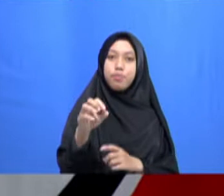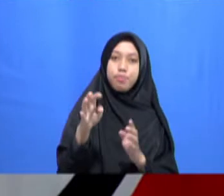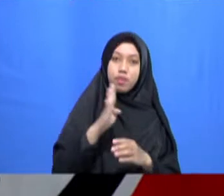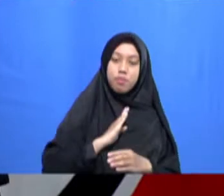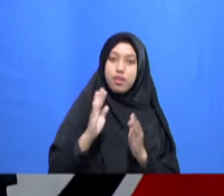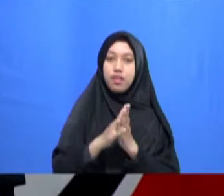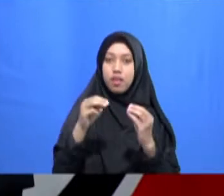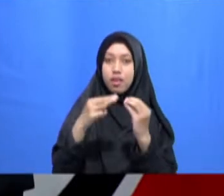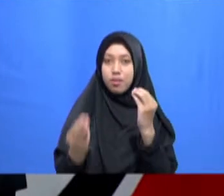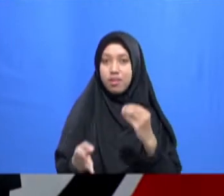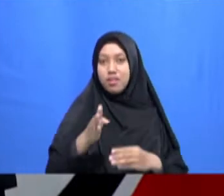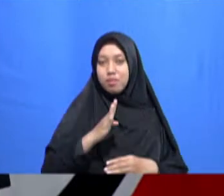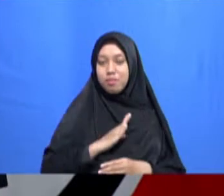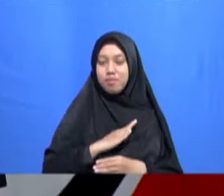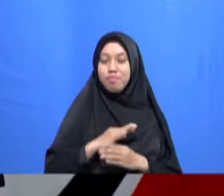Tanjung.